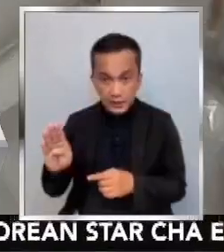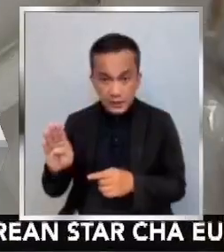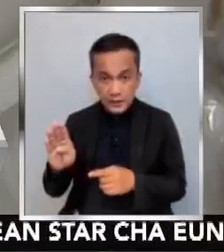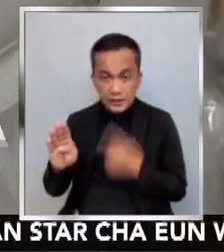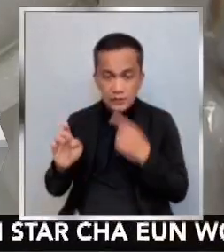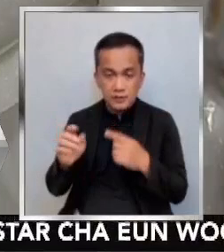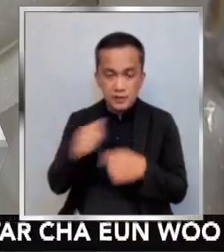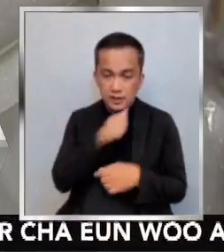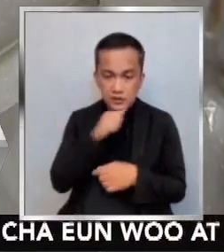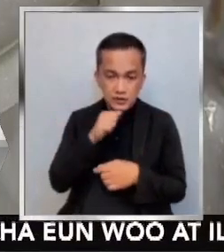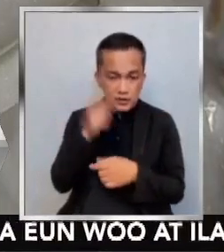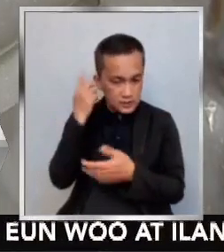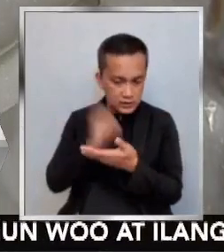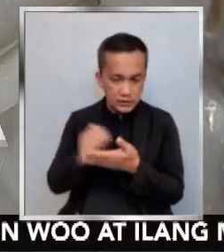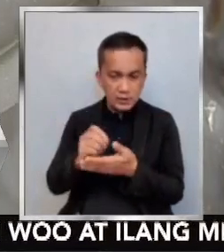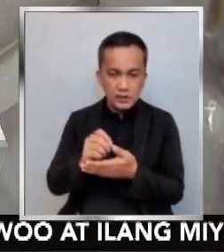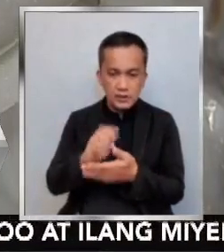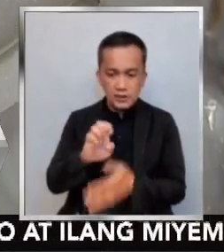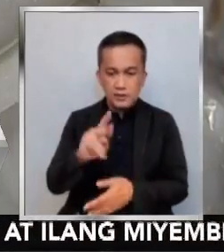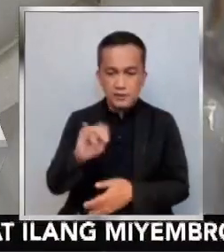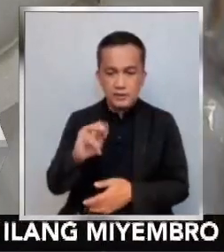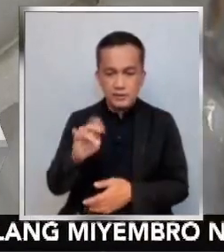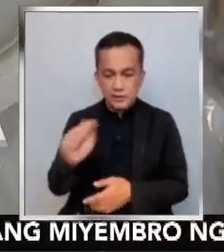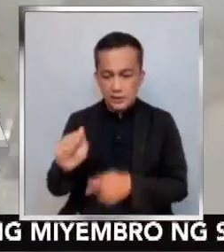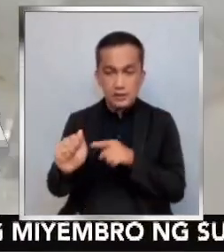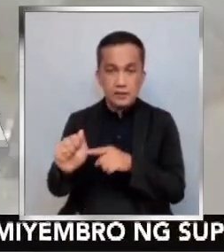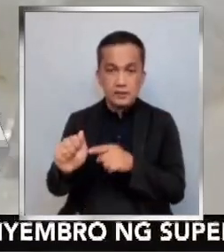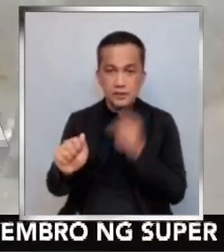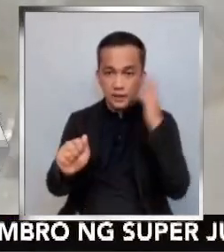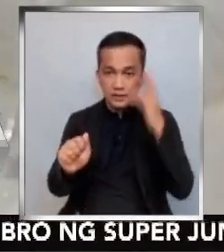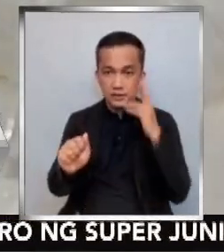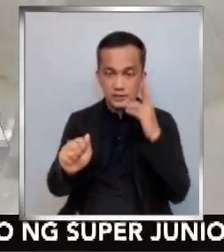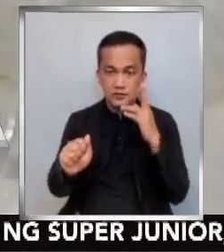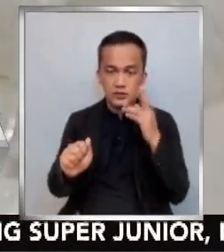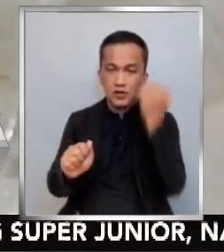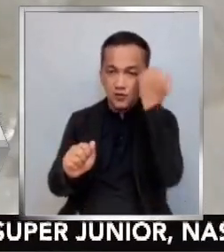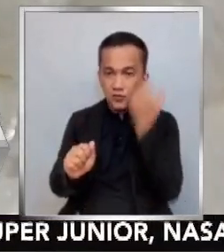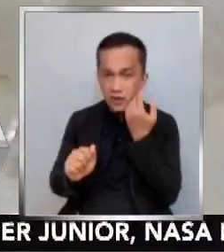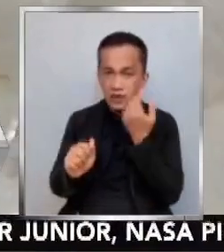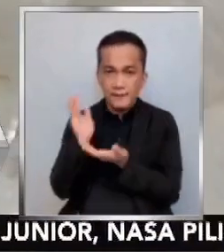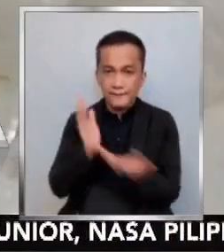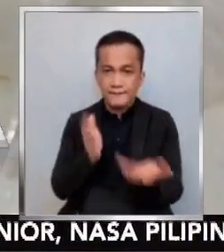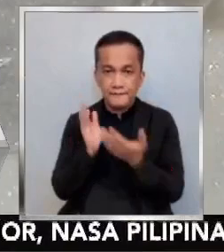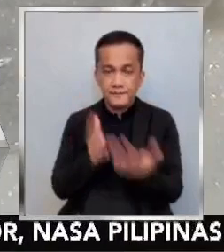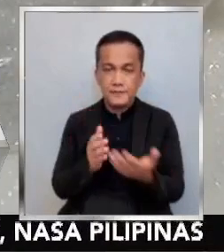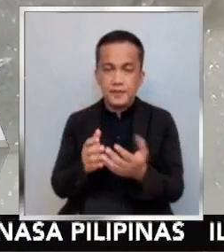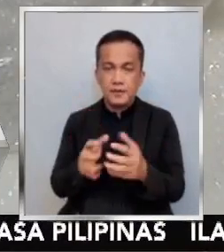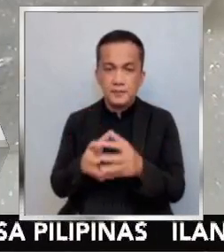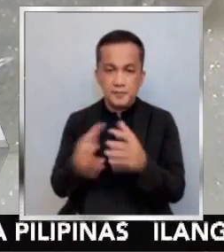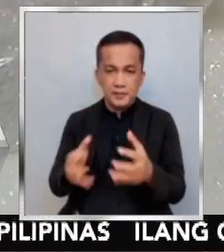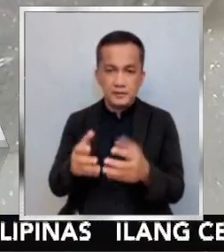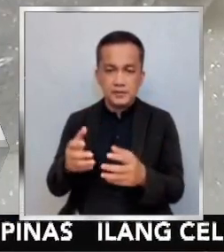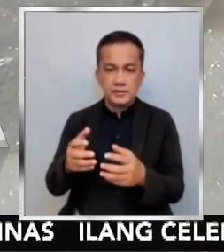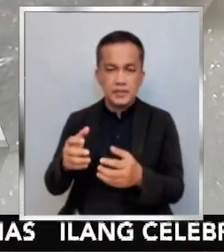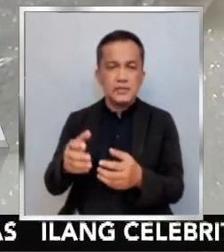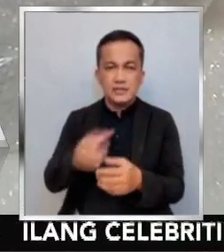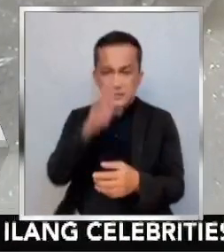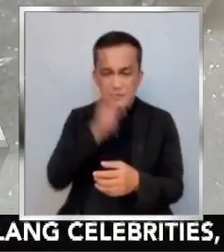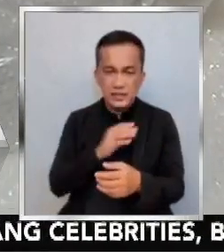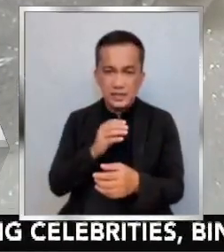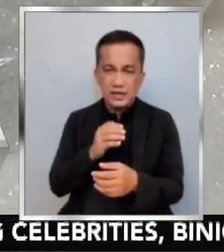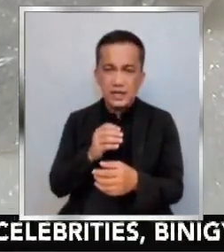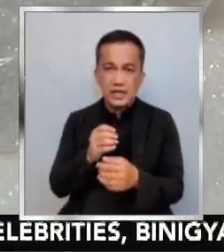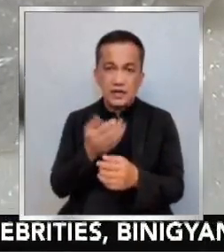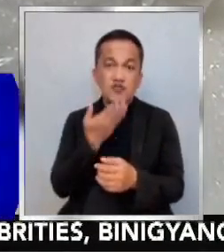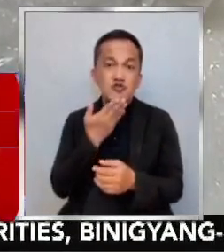Christine Evangelista na isa sa mga dahilan ay ang kakulangan ng supply. Anya, lubhang napinsala mga tubuhan dahil sa bagyong Odette noong isang